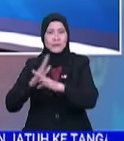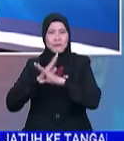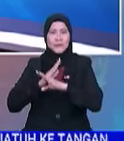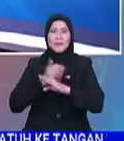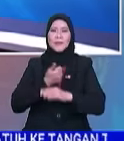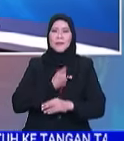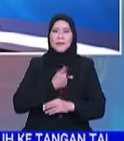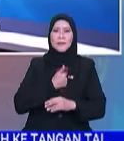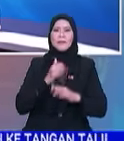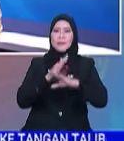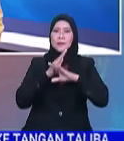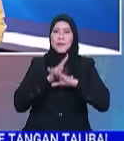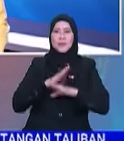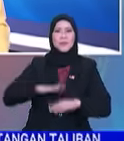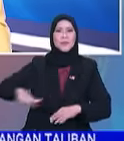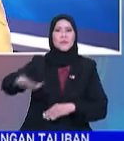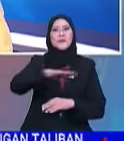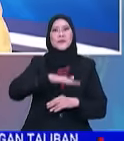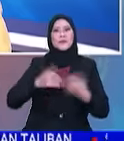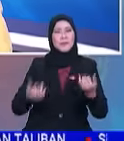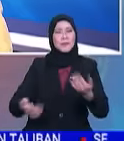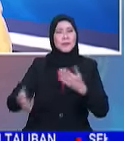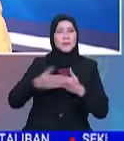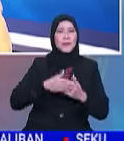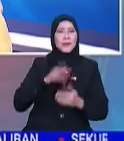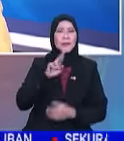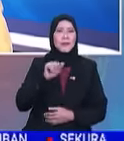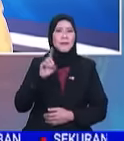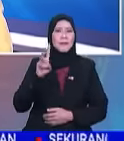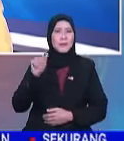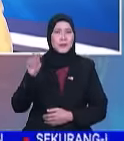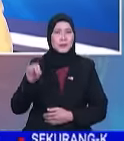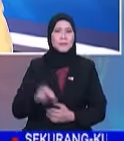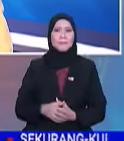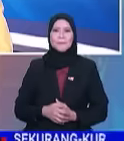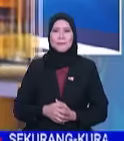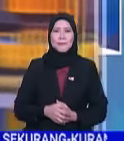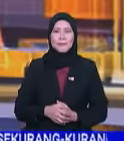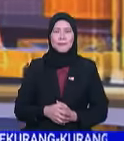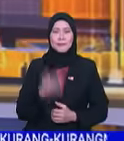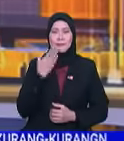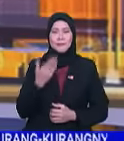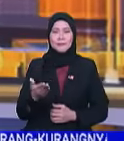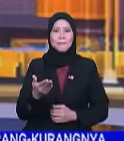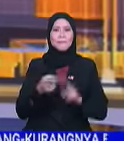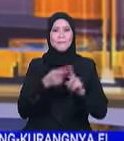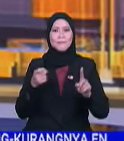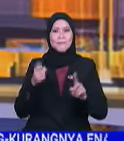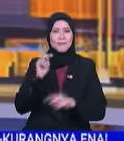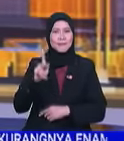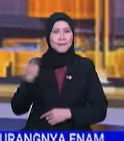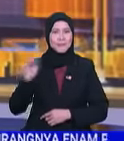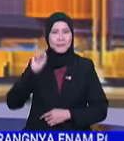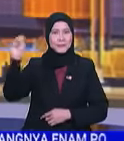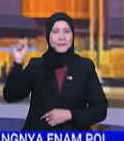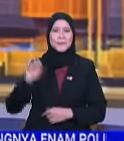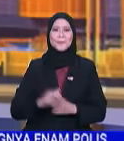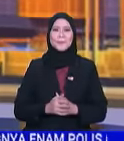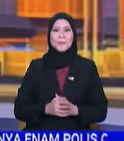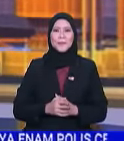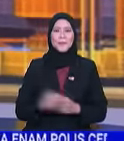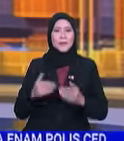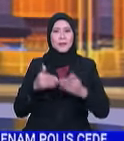Lindung diri, lindung semua. Kita kembali bersama Redwin. Silakan. Baik, terima kasih Rita untuk perkembangan dari Kota Kinabalu itu tadi. Dan